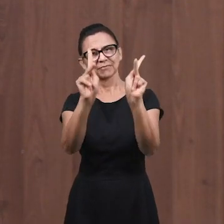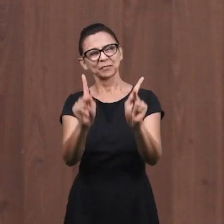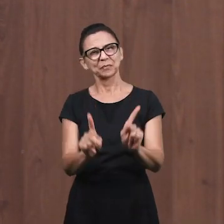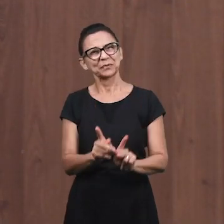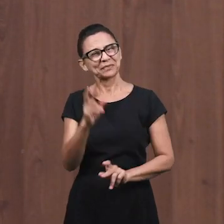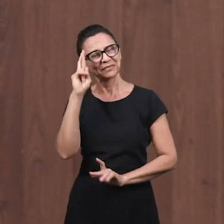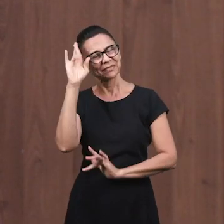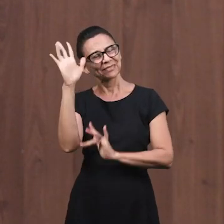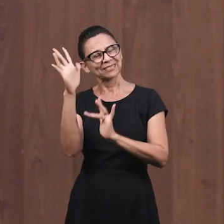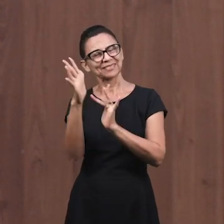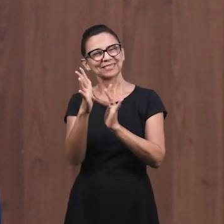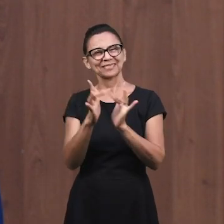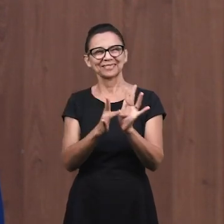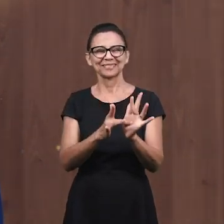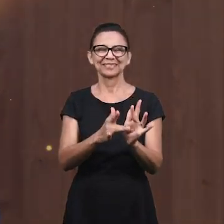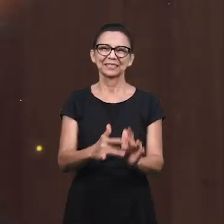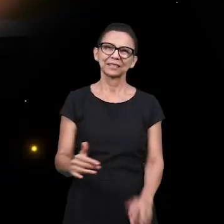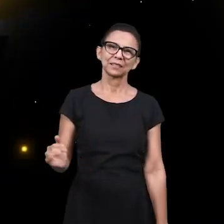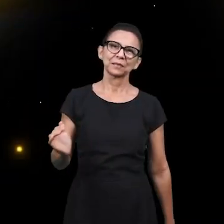Seigneur.